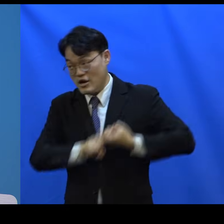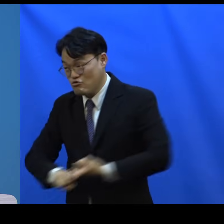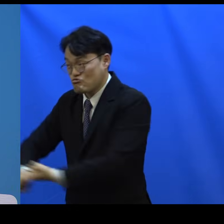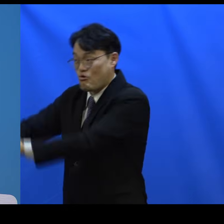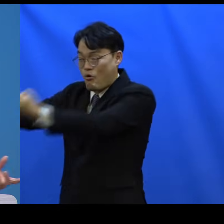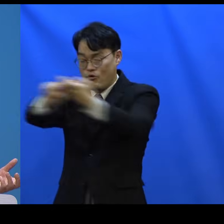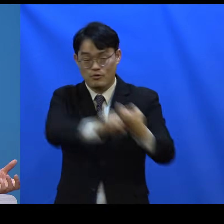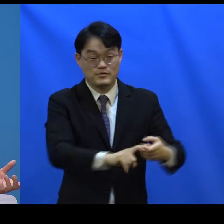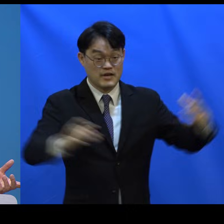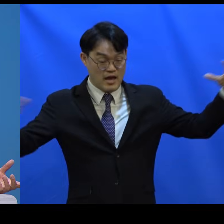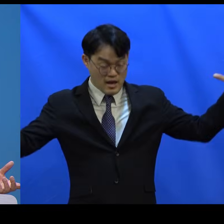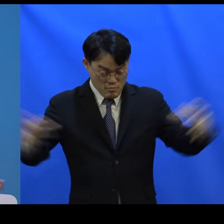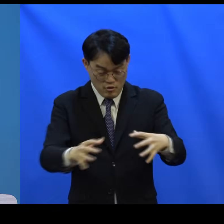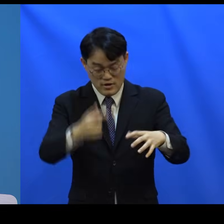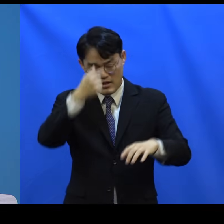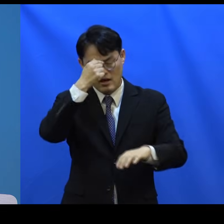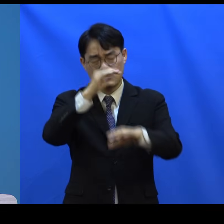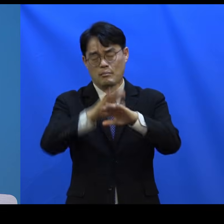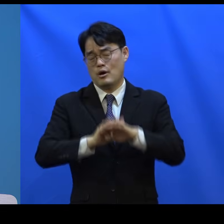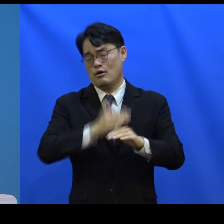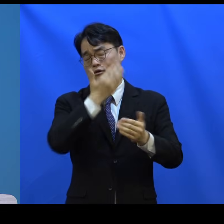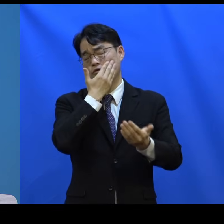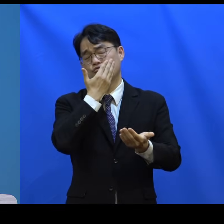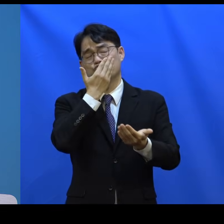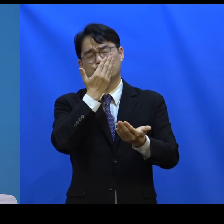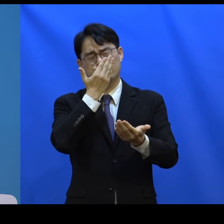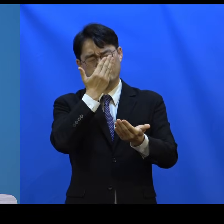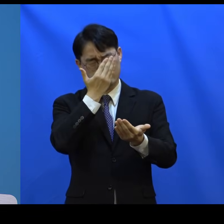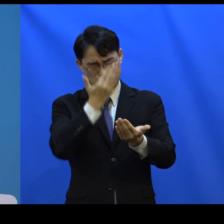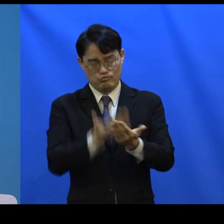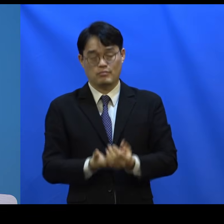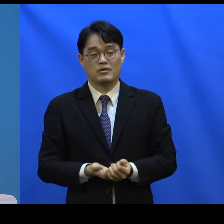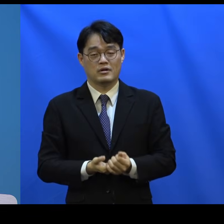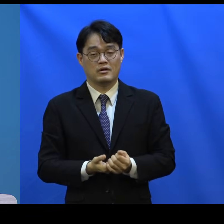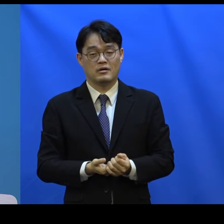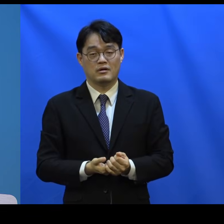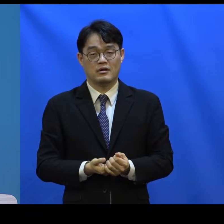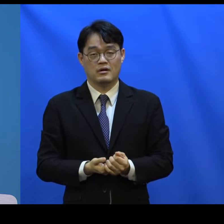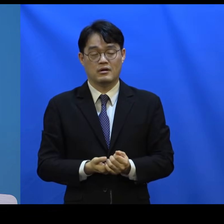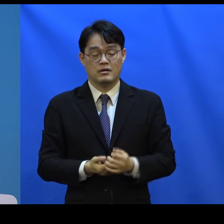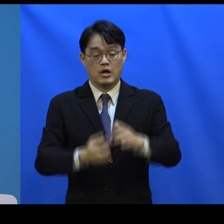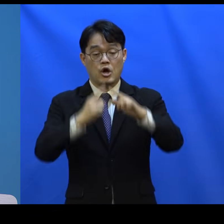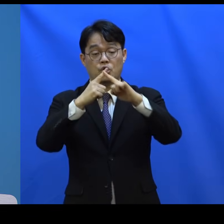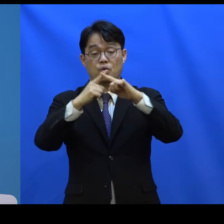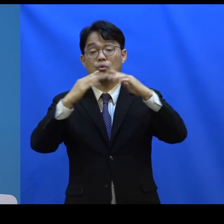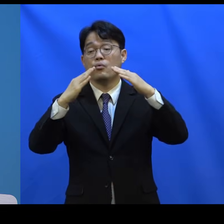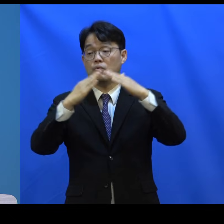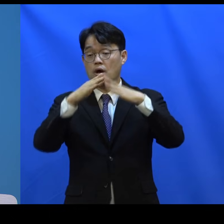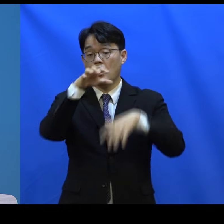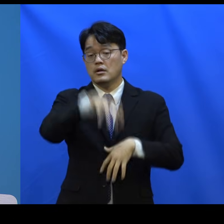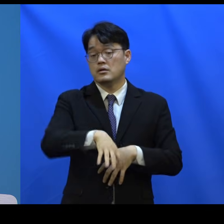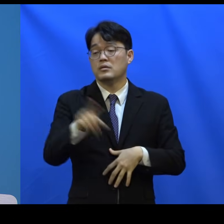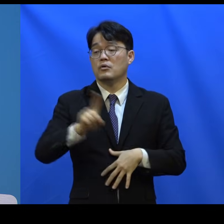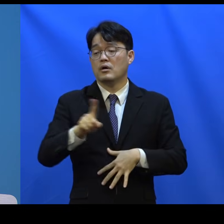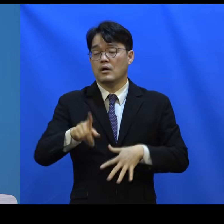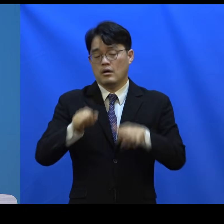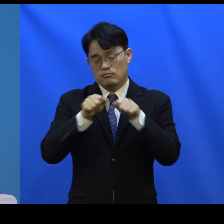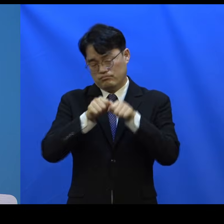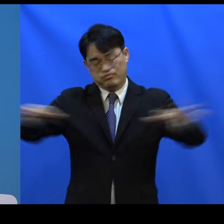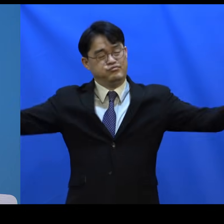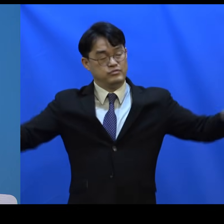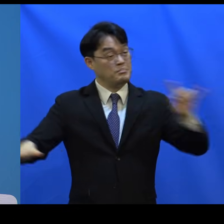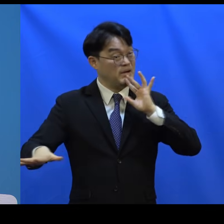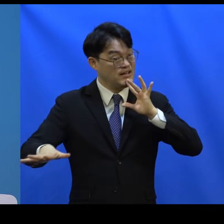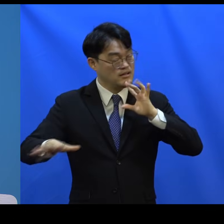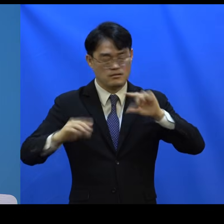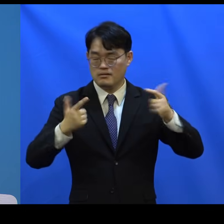구약 성경에서 뿌리를 가지고 있는 거예요. 그래서 교회라고 하는 이것은 모이는 에클레시아, 함께 모여서 말씀을